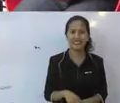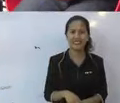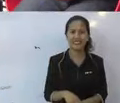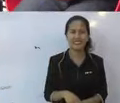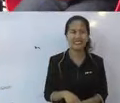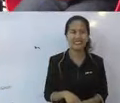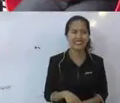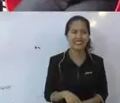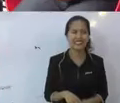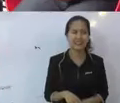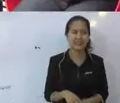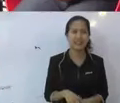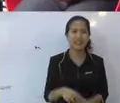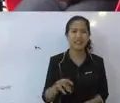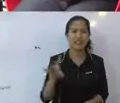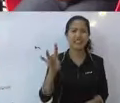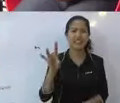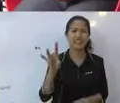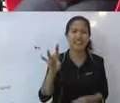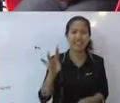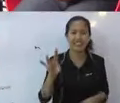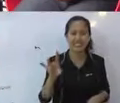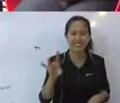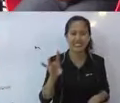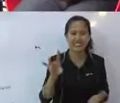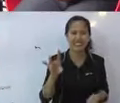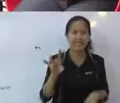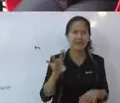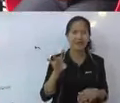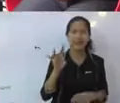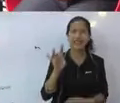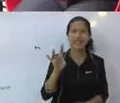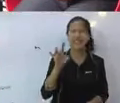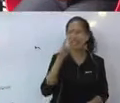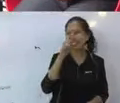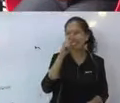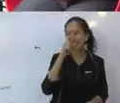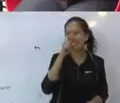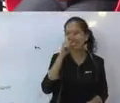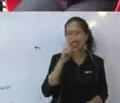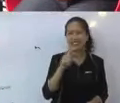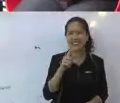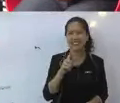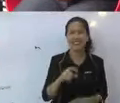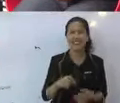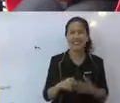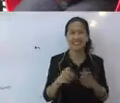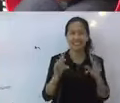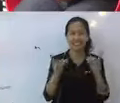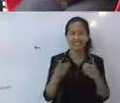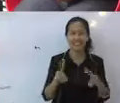sobrang taba na daw niya. Dahil napansin niya malaki na daw ang tiyan niya.